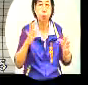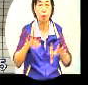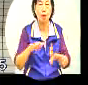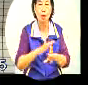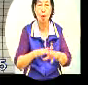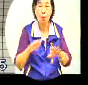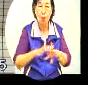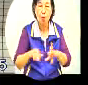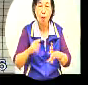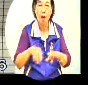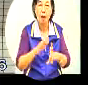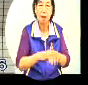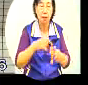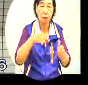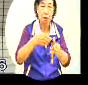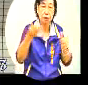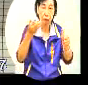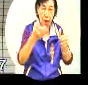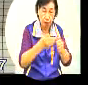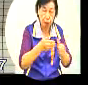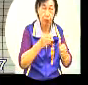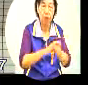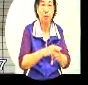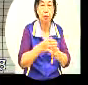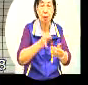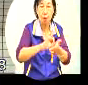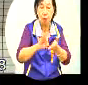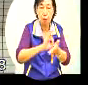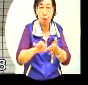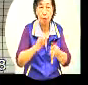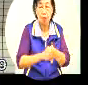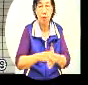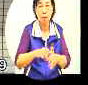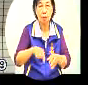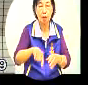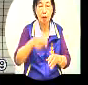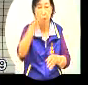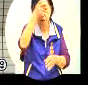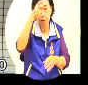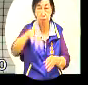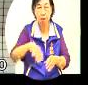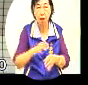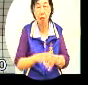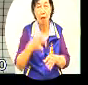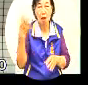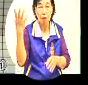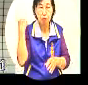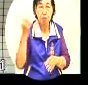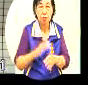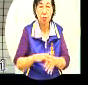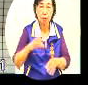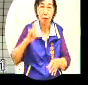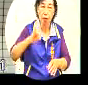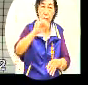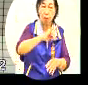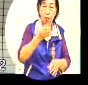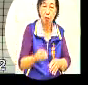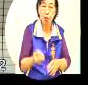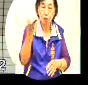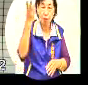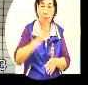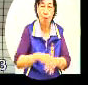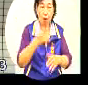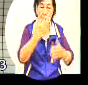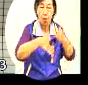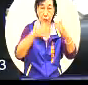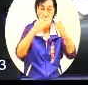经费跟我们的警察的经费。最后一点，针对于我们旧的龙华国小的校地，未来是否可以专款专用，那个地方如果任何收益